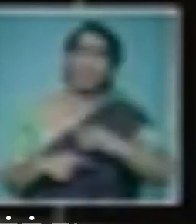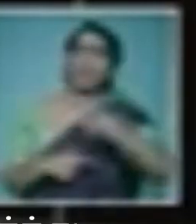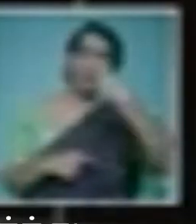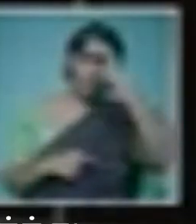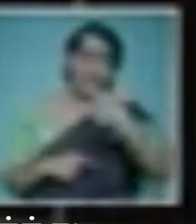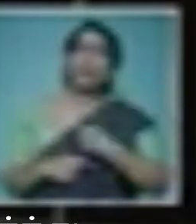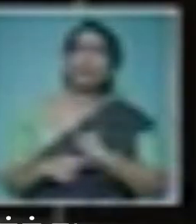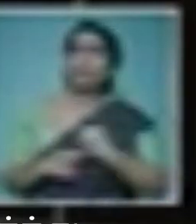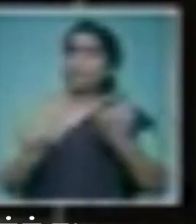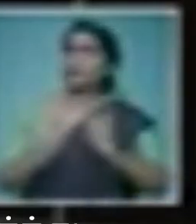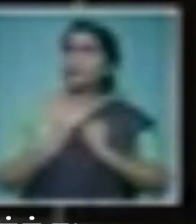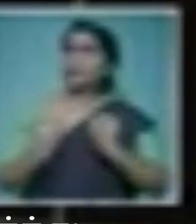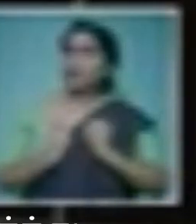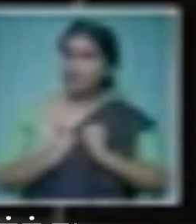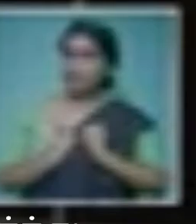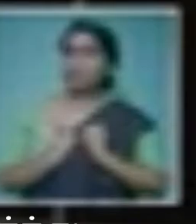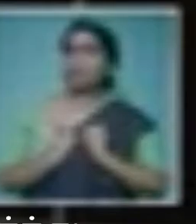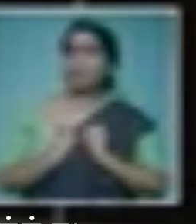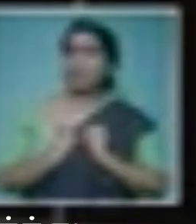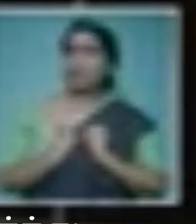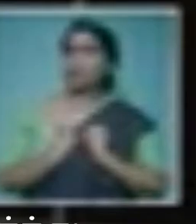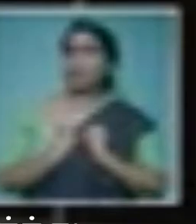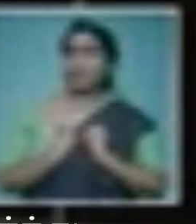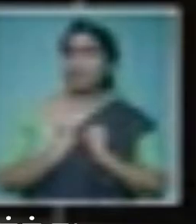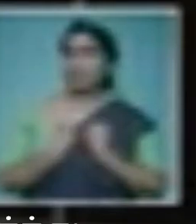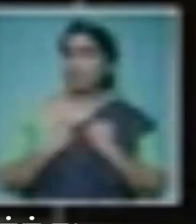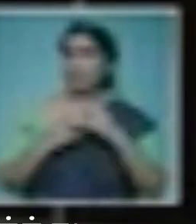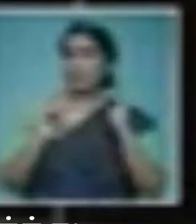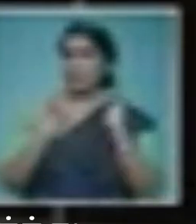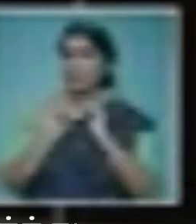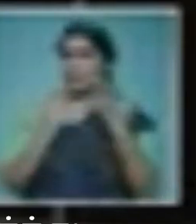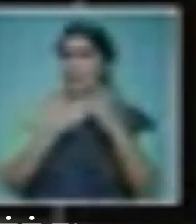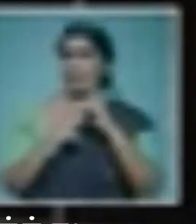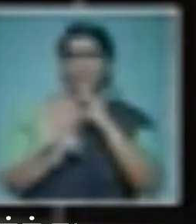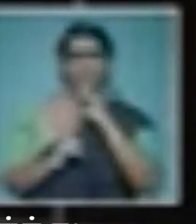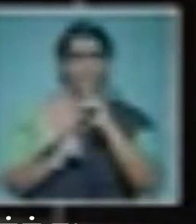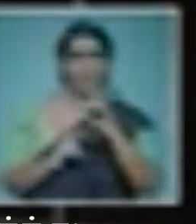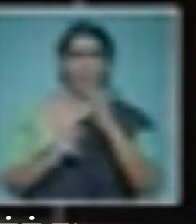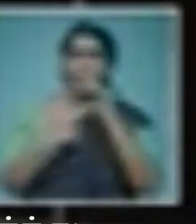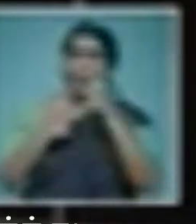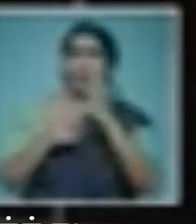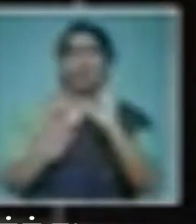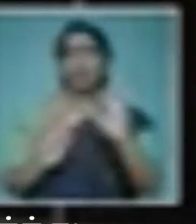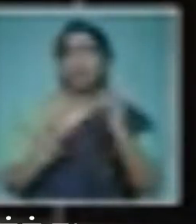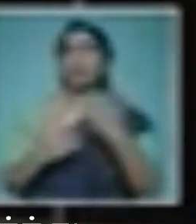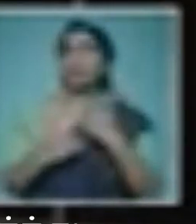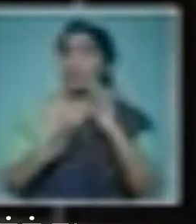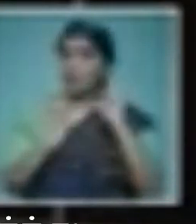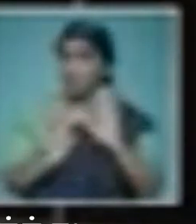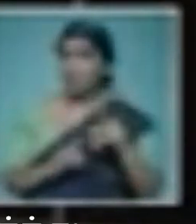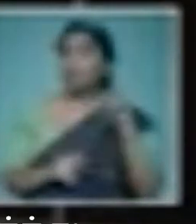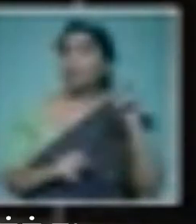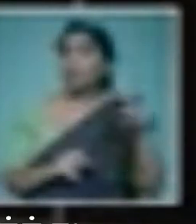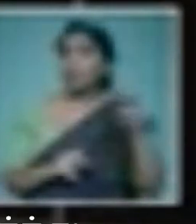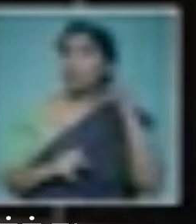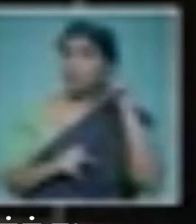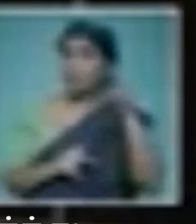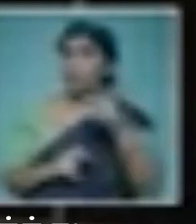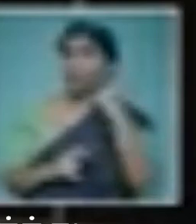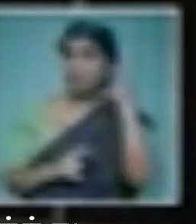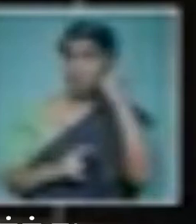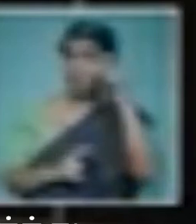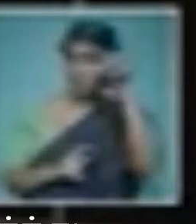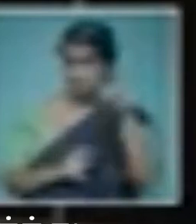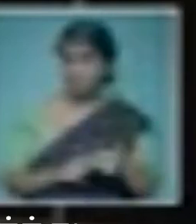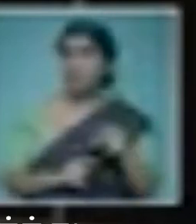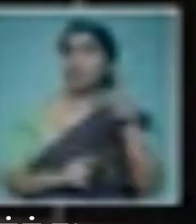சொல்கிறார் நியாயமான குற்றச்சாட்டை சொன்னால் பரவாயில்லை முறைகேடான விஷயத்தை ஒரு படித்தவர் மாதிரி தரமாக பேச பழகிக் கொள்ளுங்கள்